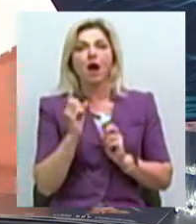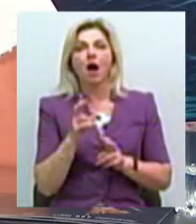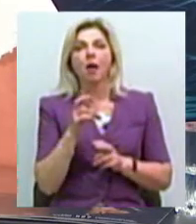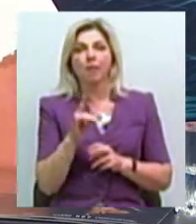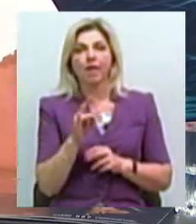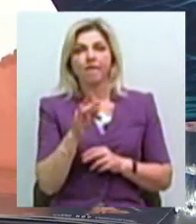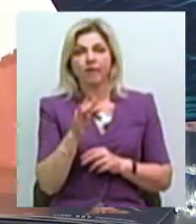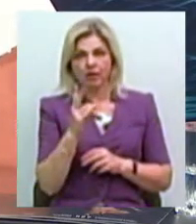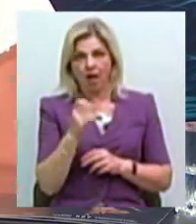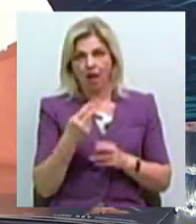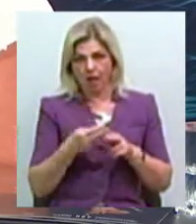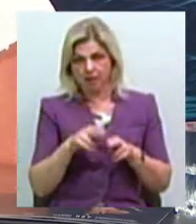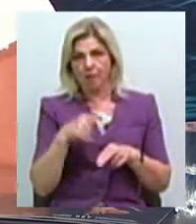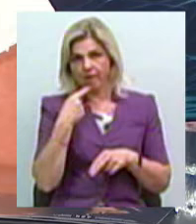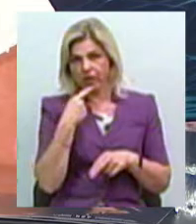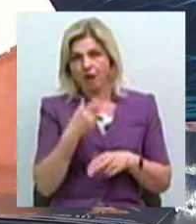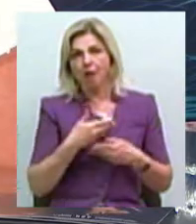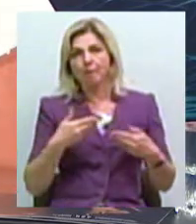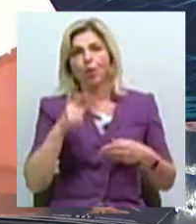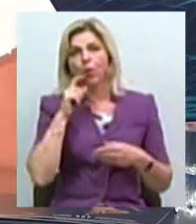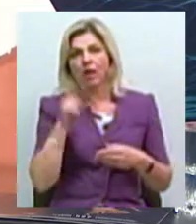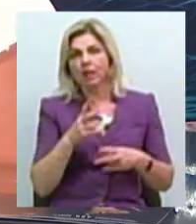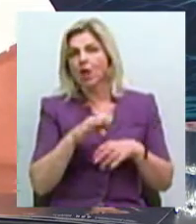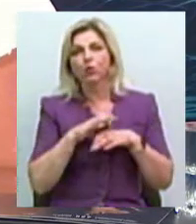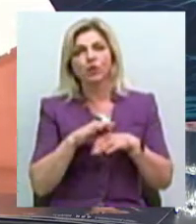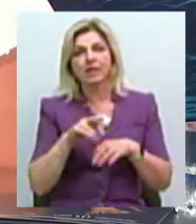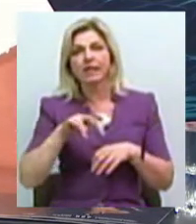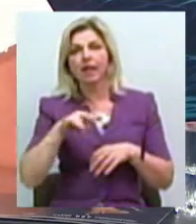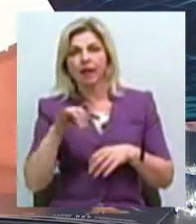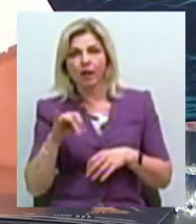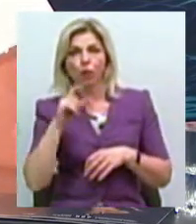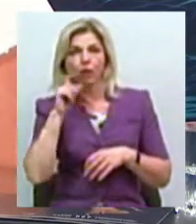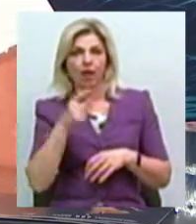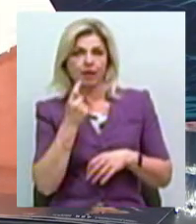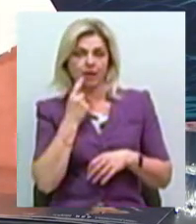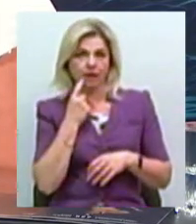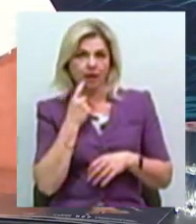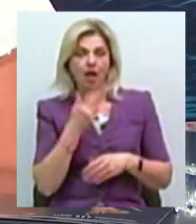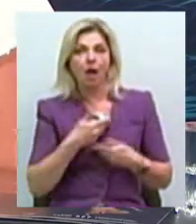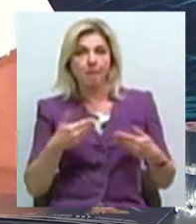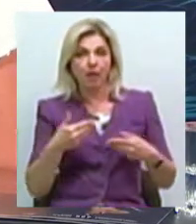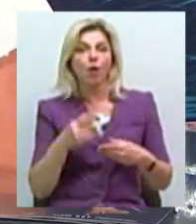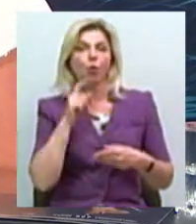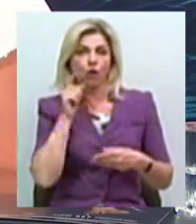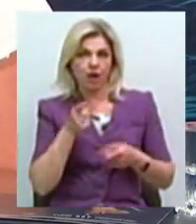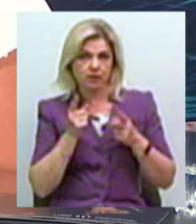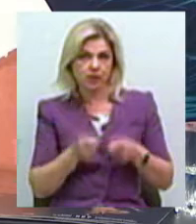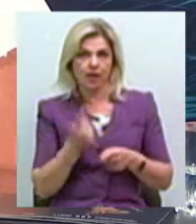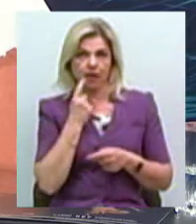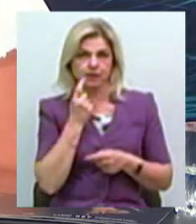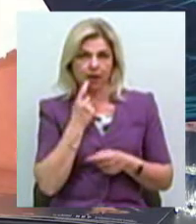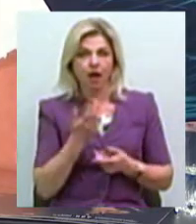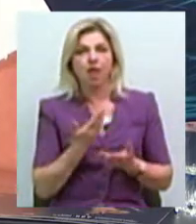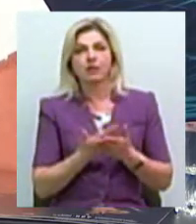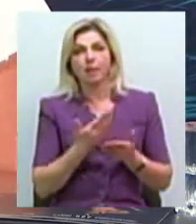Это мы в любом случае украинцы не носители английского языка, любого языка. Мы носители украинского языка. Ну, в некоторых случаях,